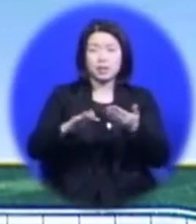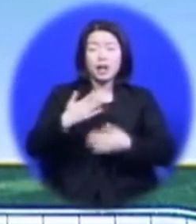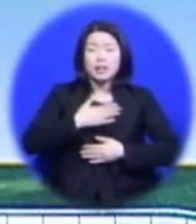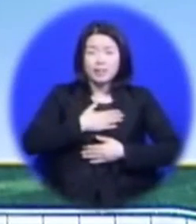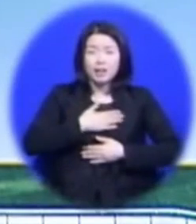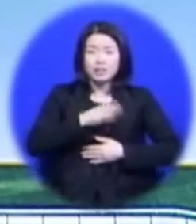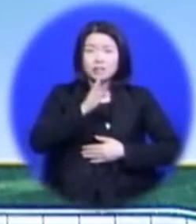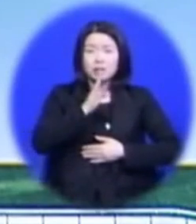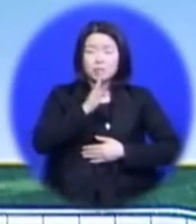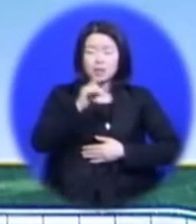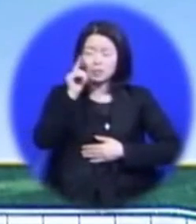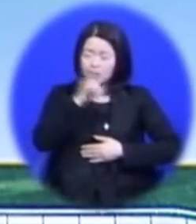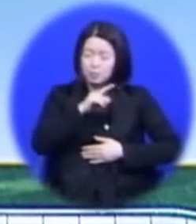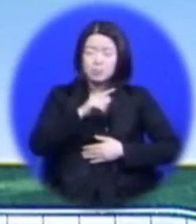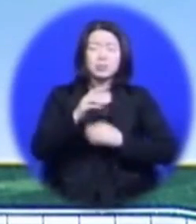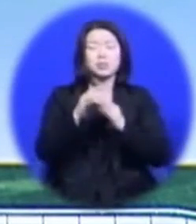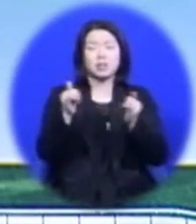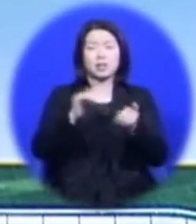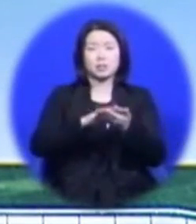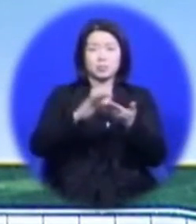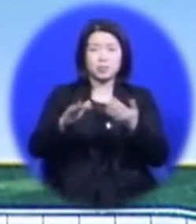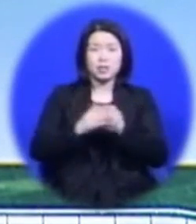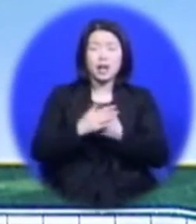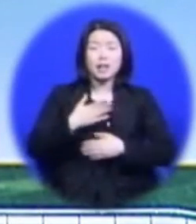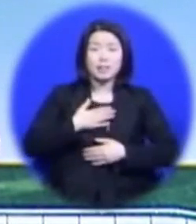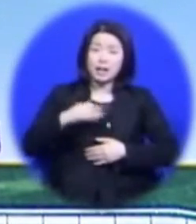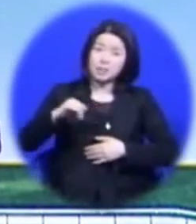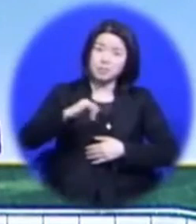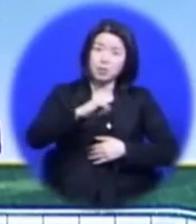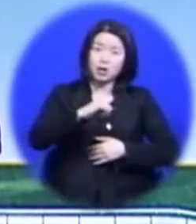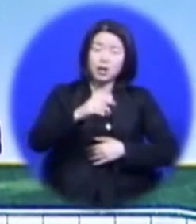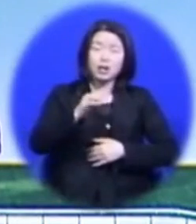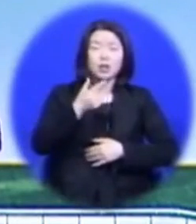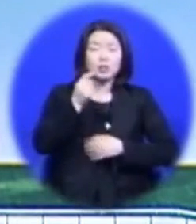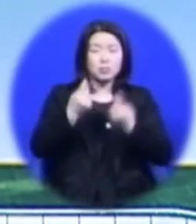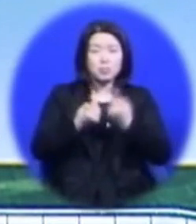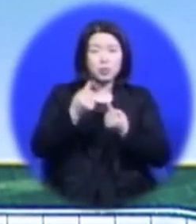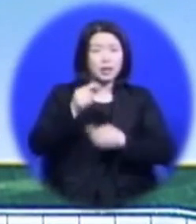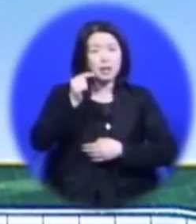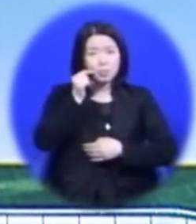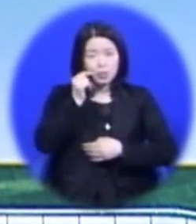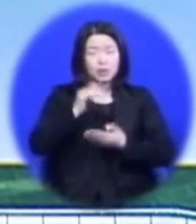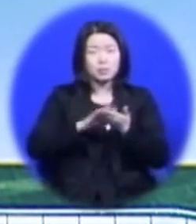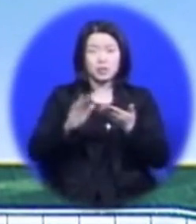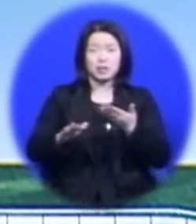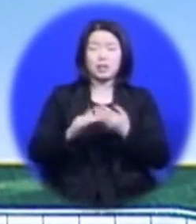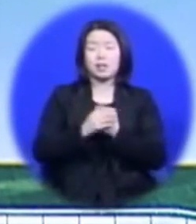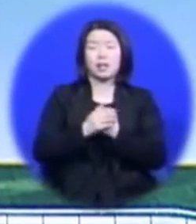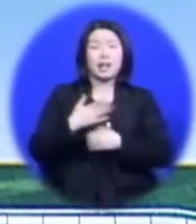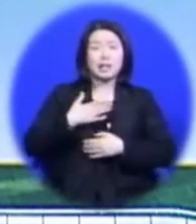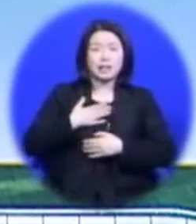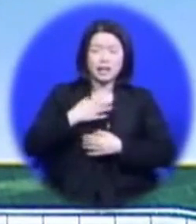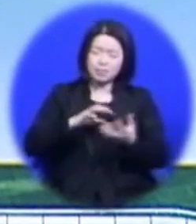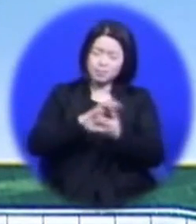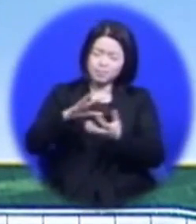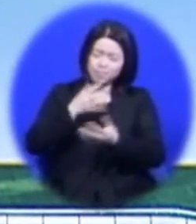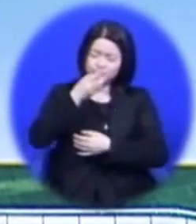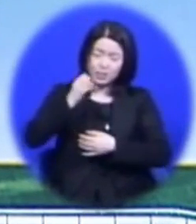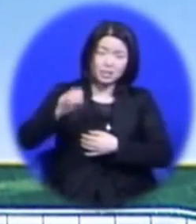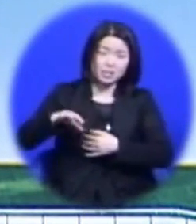정말 나쁜 사람입니다. 나는 벌레만도 못합니다. 나는 쓰레기 같은